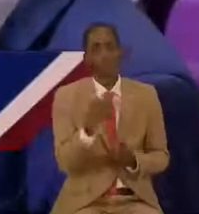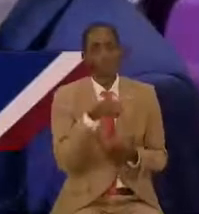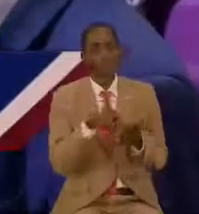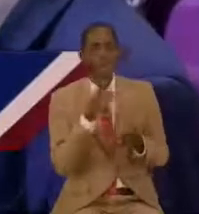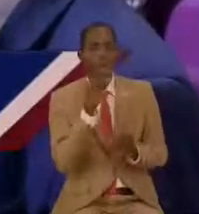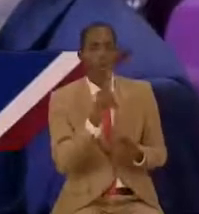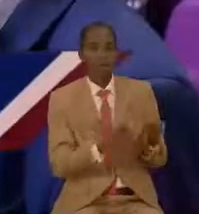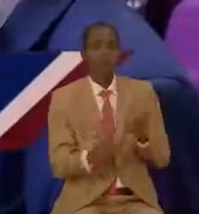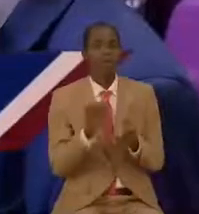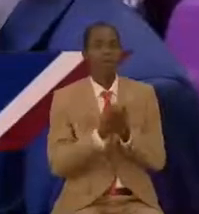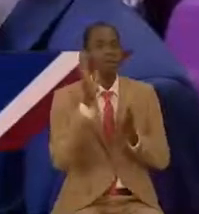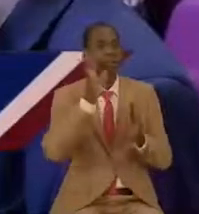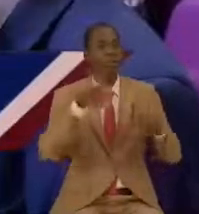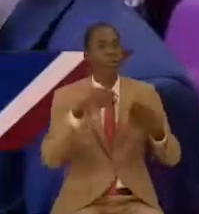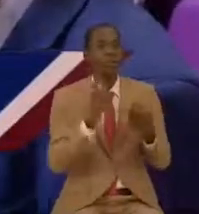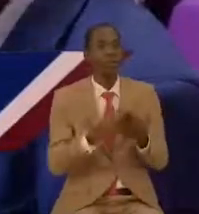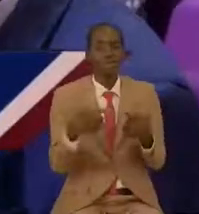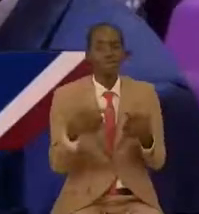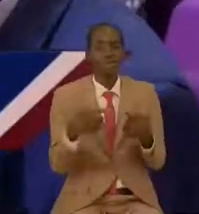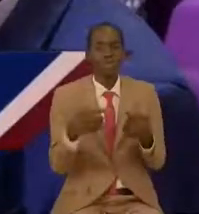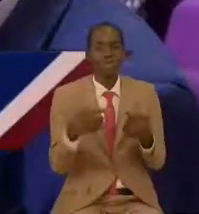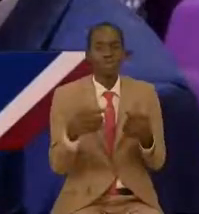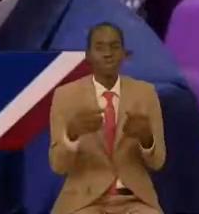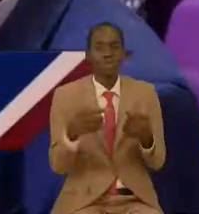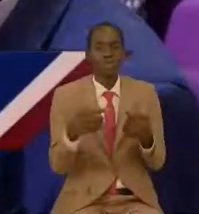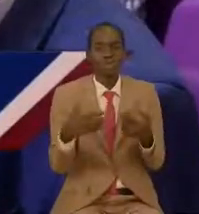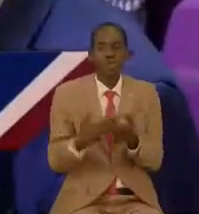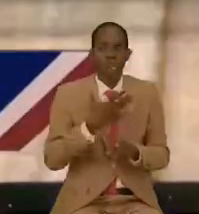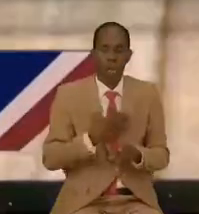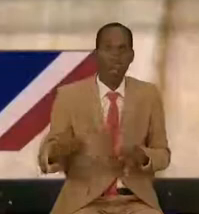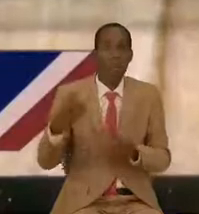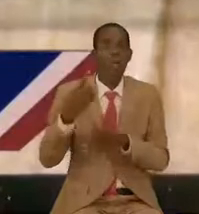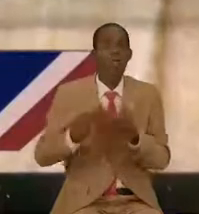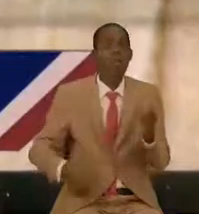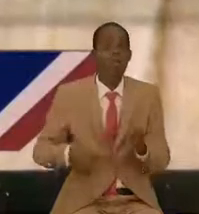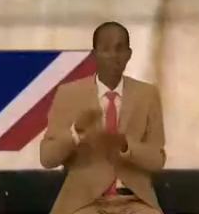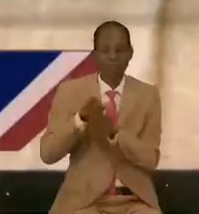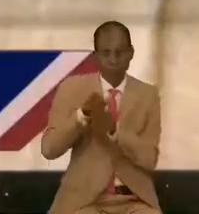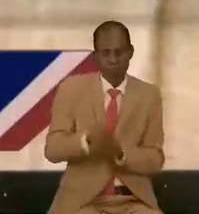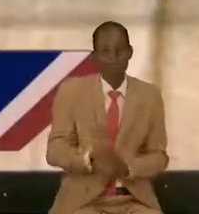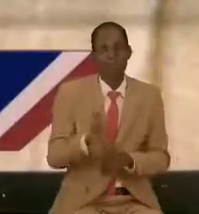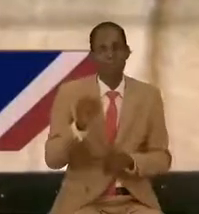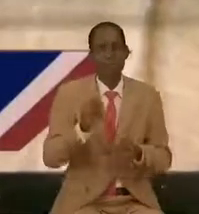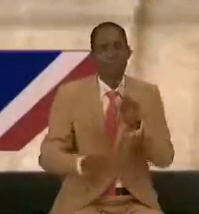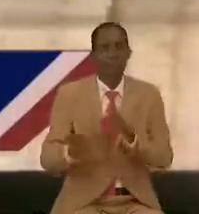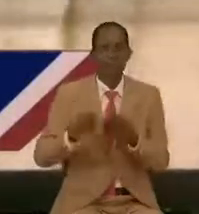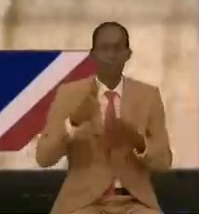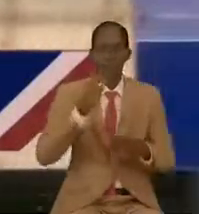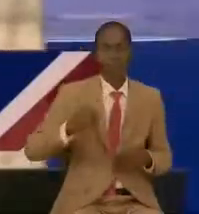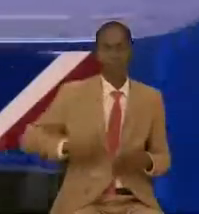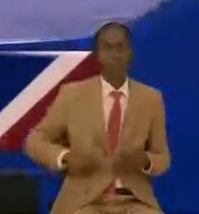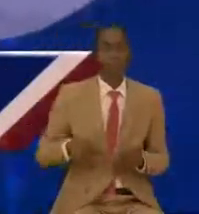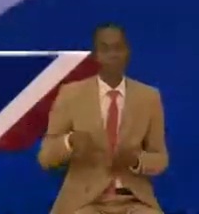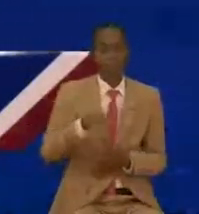Quelques hommes, ce sont les gens qui vont aborder les convertis et les contraignent à se